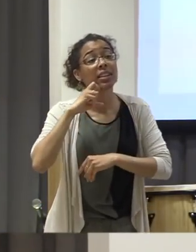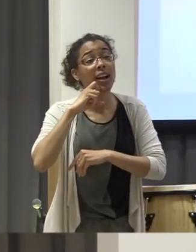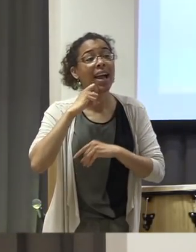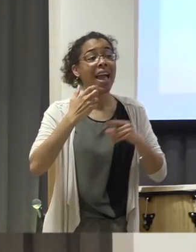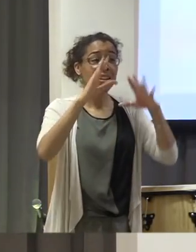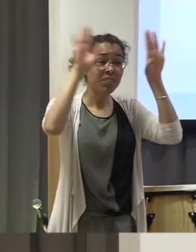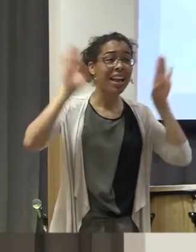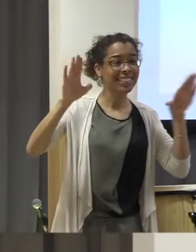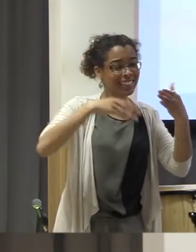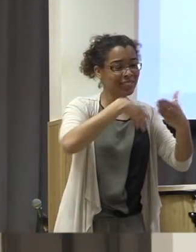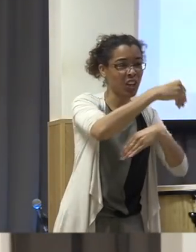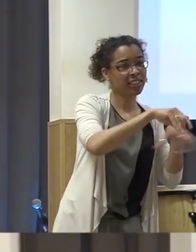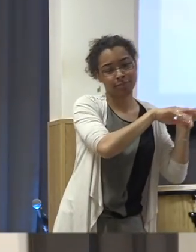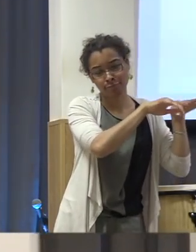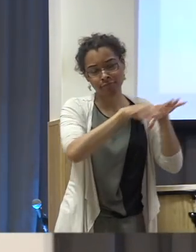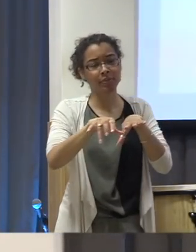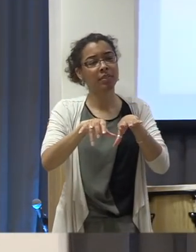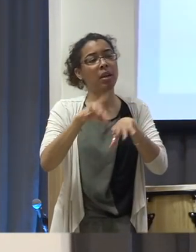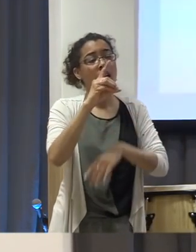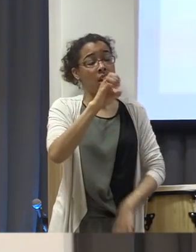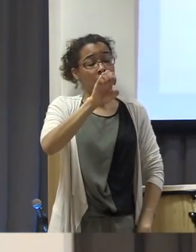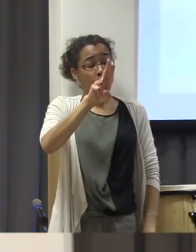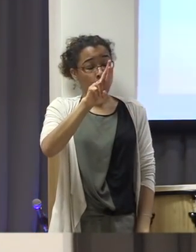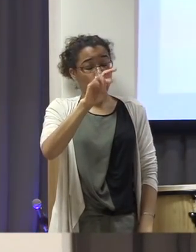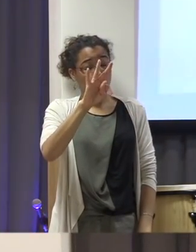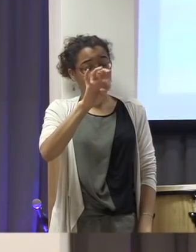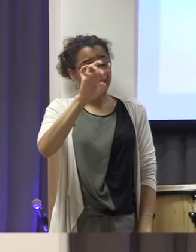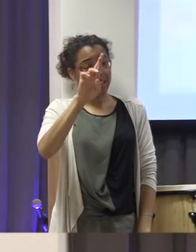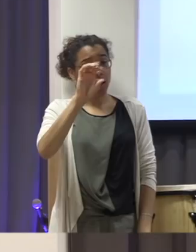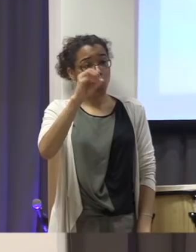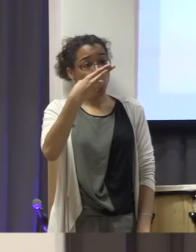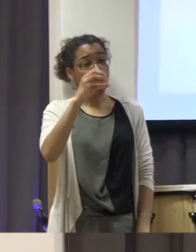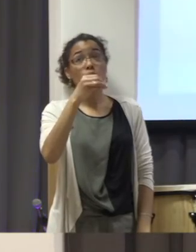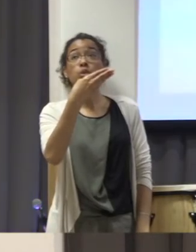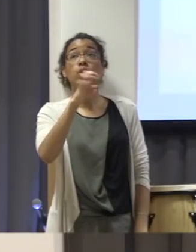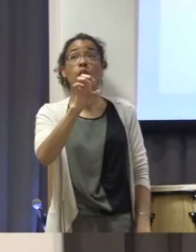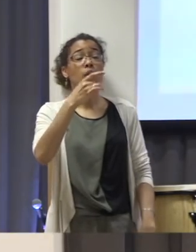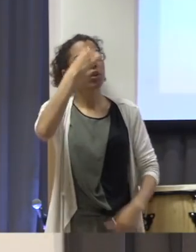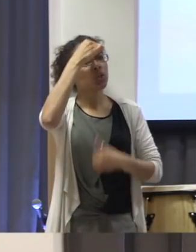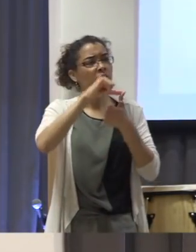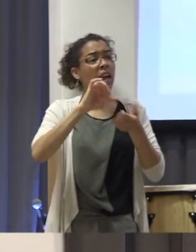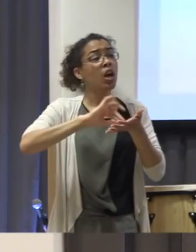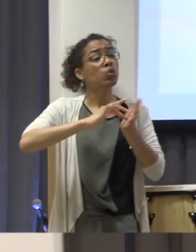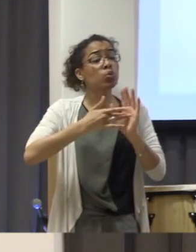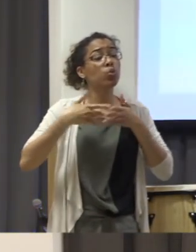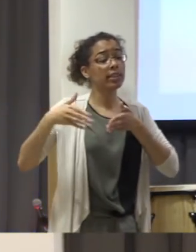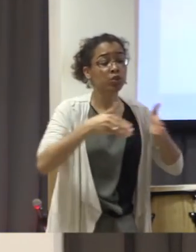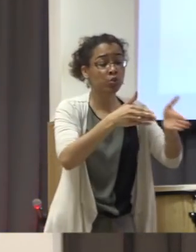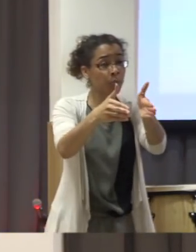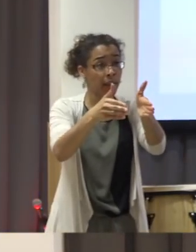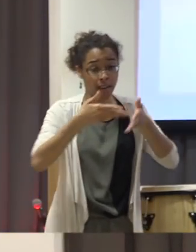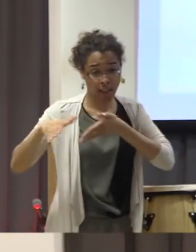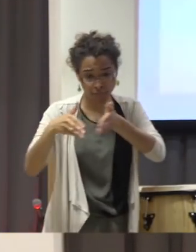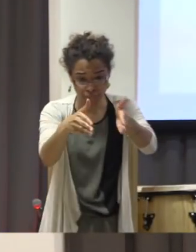d'Égypte. Si nous lisons dans Deutéronome 8, verset 2, la Bible dit, « Souviens-toi de tous les chemins que l'Éternel, ton Dieu, t'a